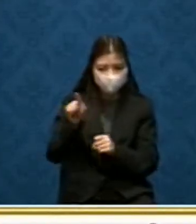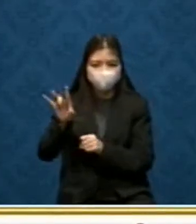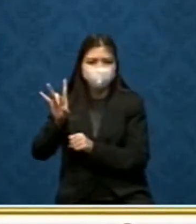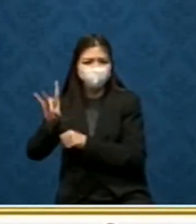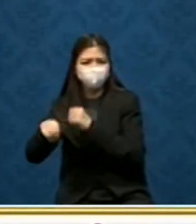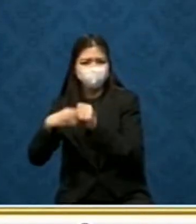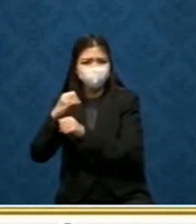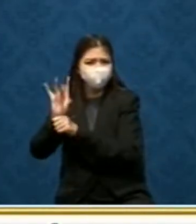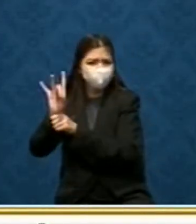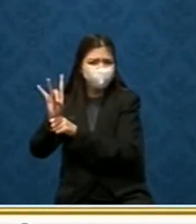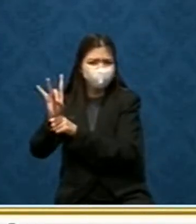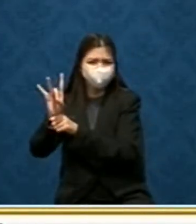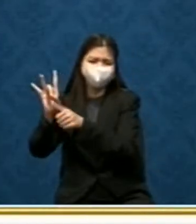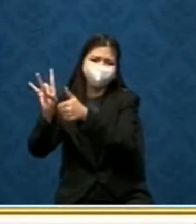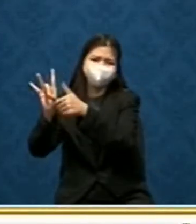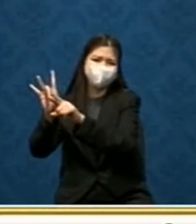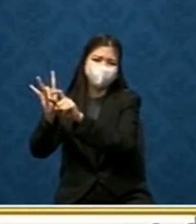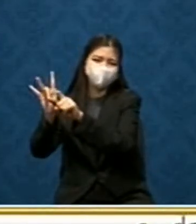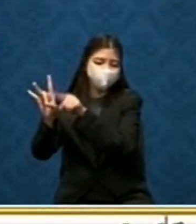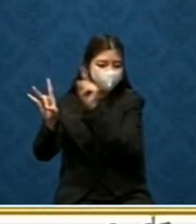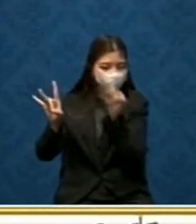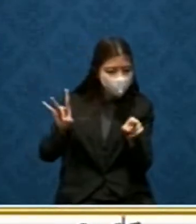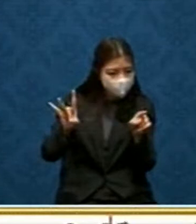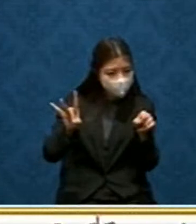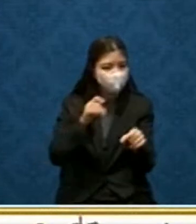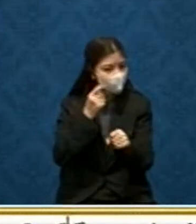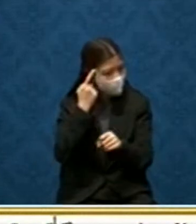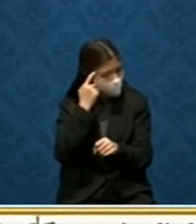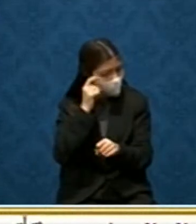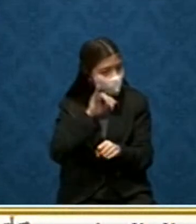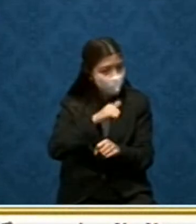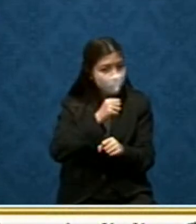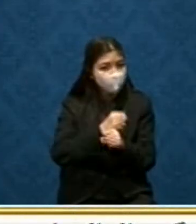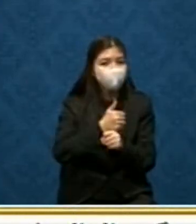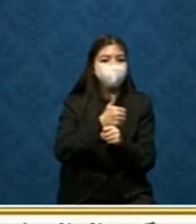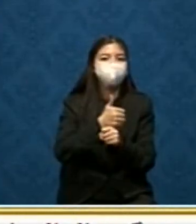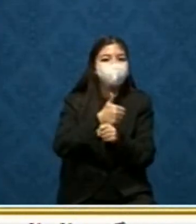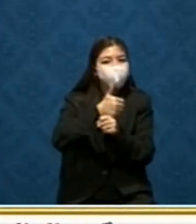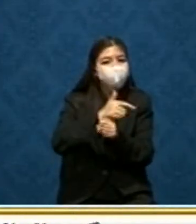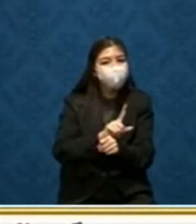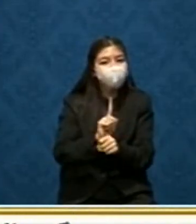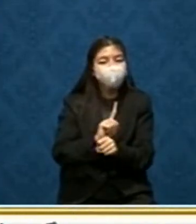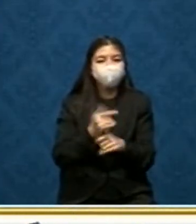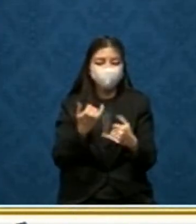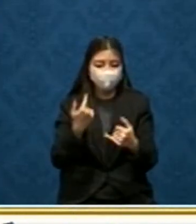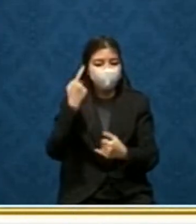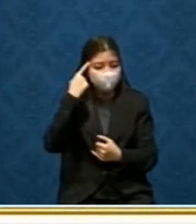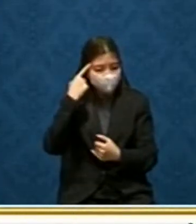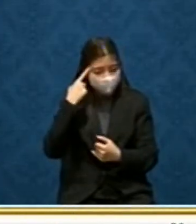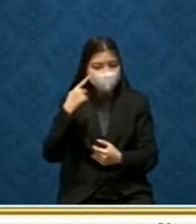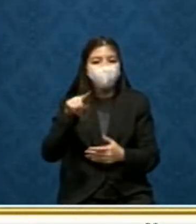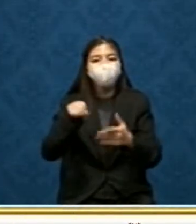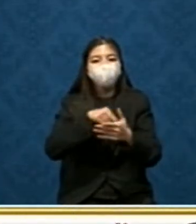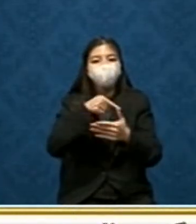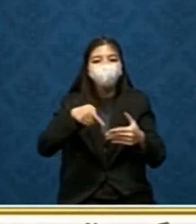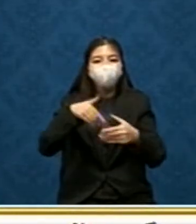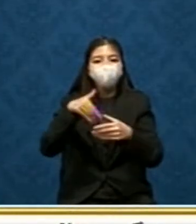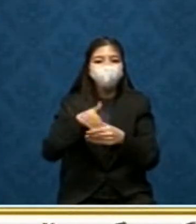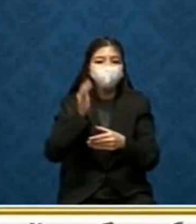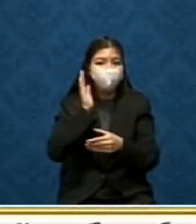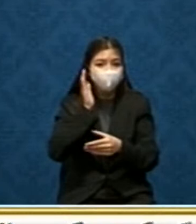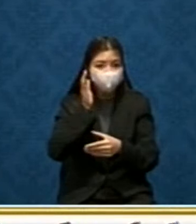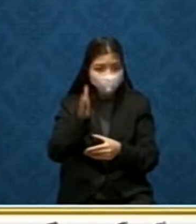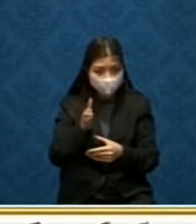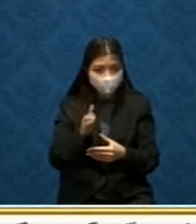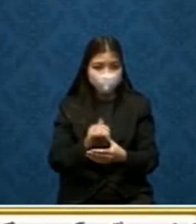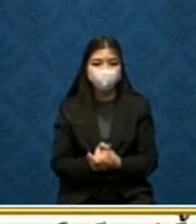เราก็มาหวงกบคนนี้เหวนี้คอคุประโยชน์ของการอัพี่ปลายสองวนจะเกิดกบกเลอกตั้งก